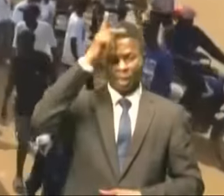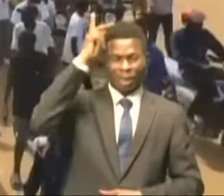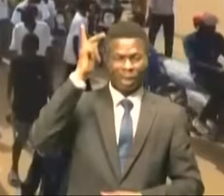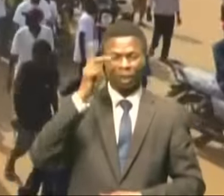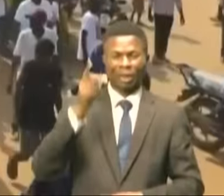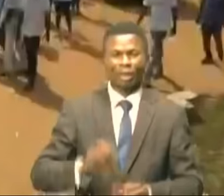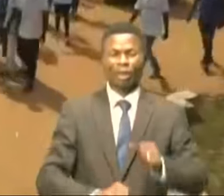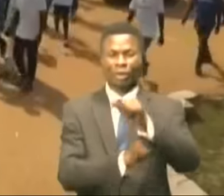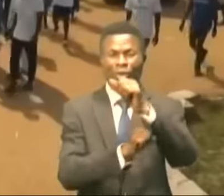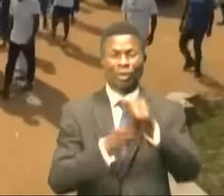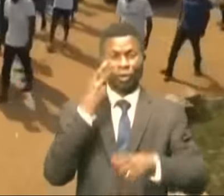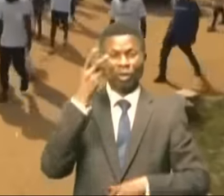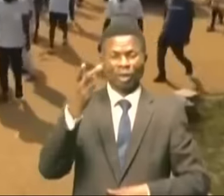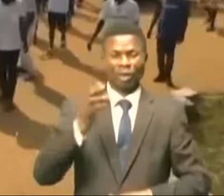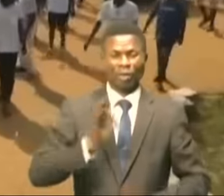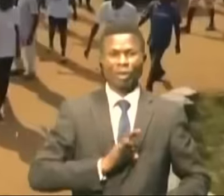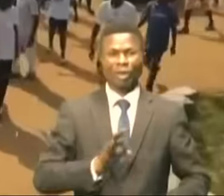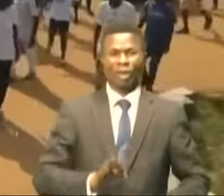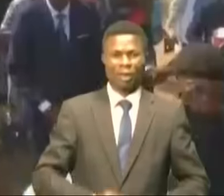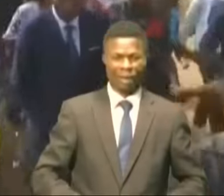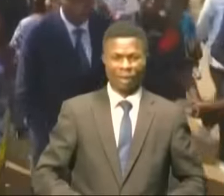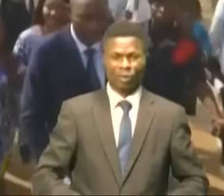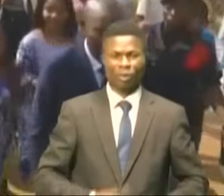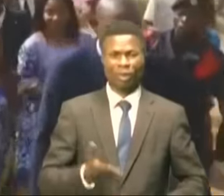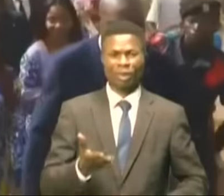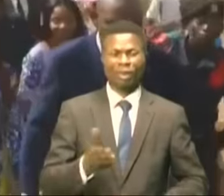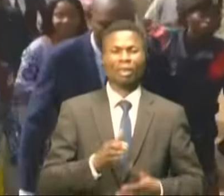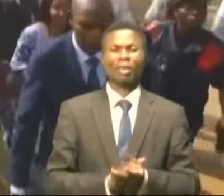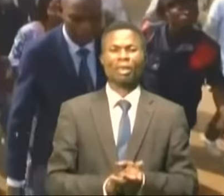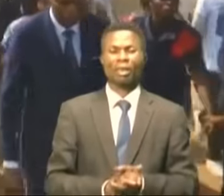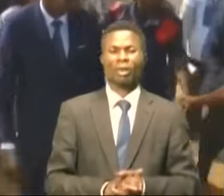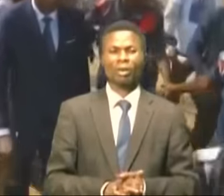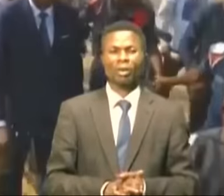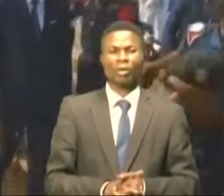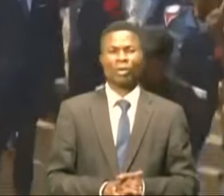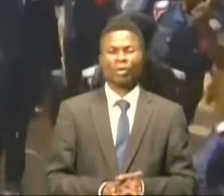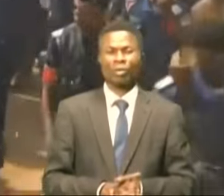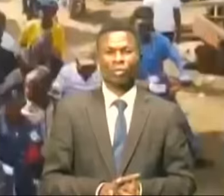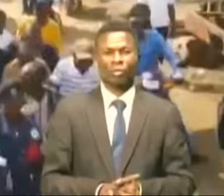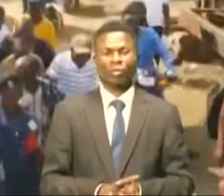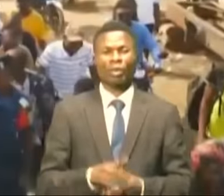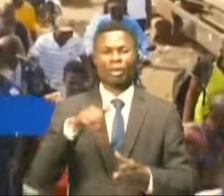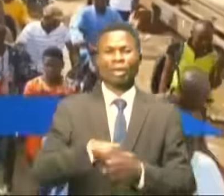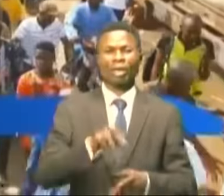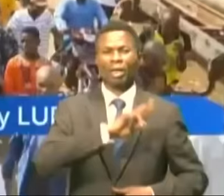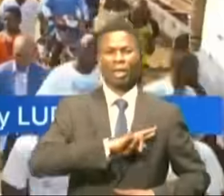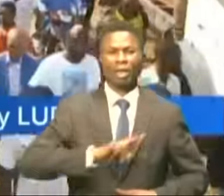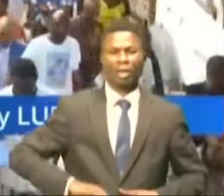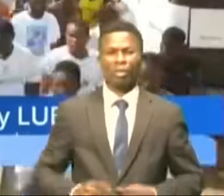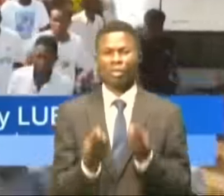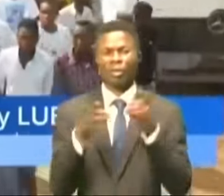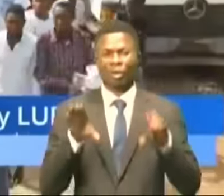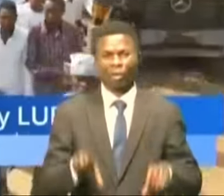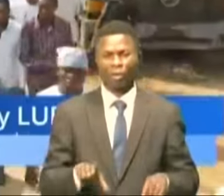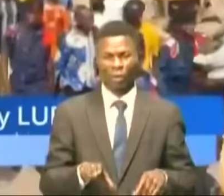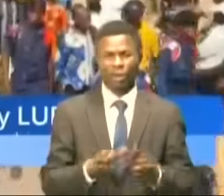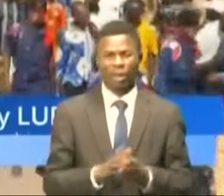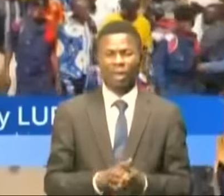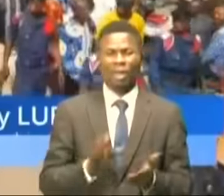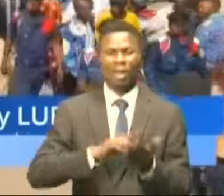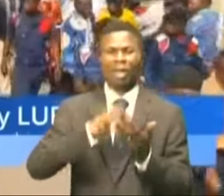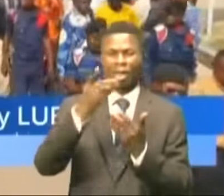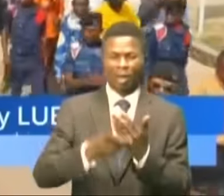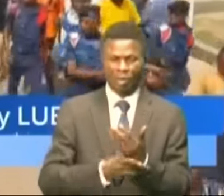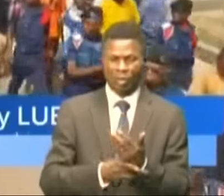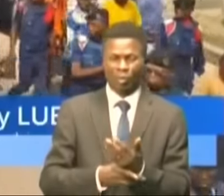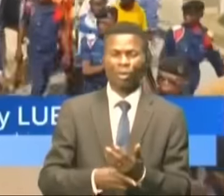soutenir la vision du chef de l'État, Félix-Antoine Tshisekedi Tshilombo, en République démocratique du Congo, incarné en province